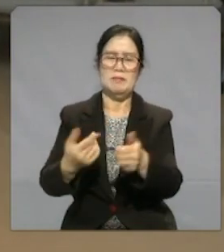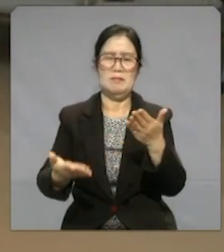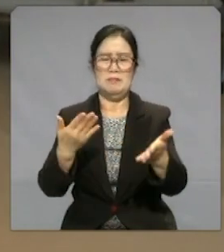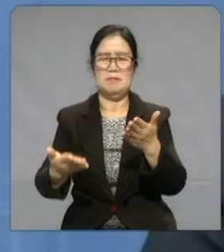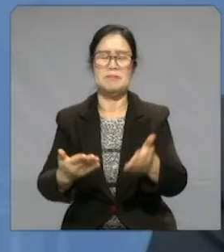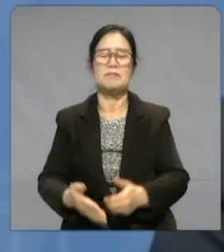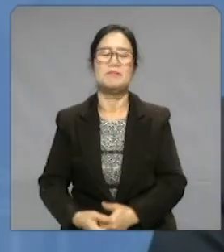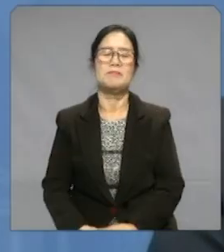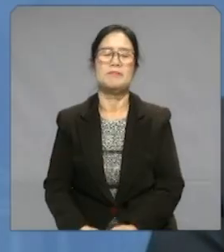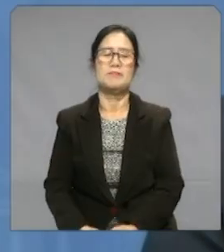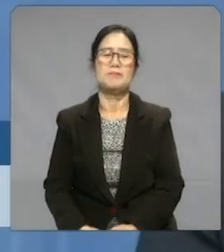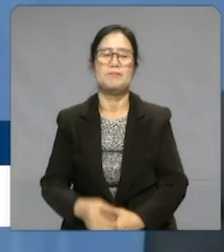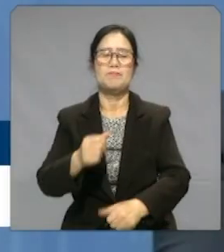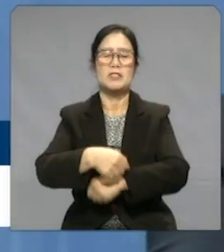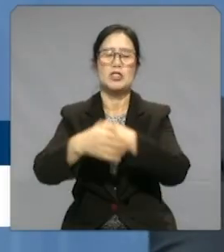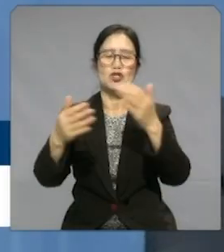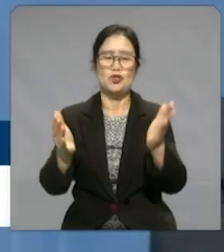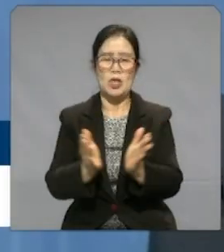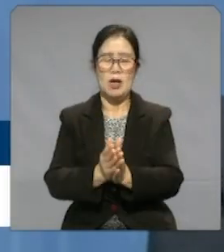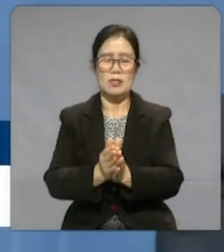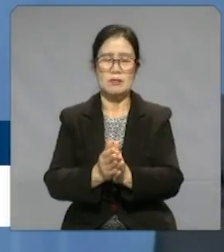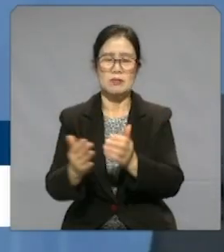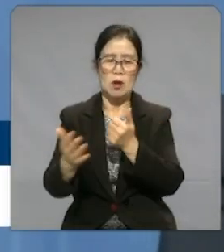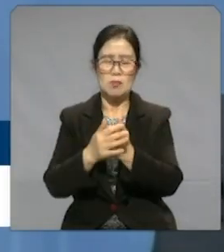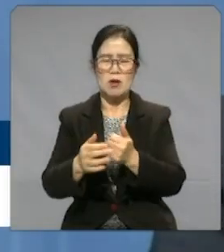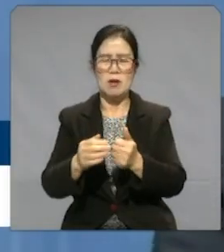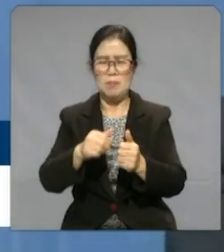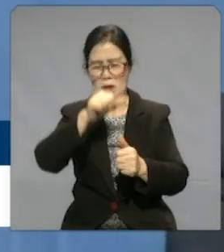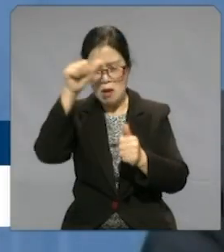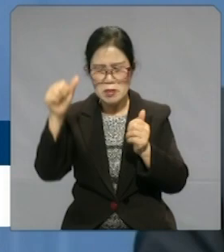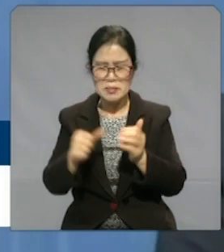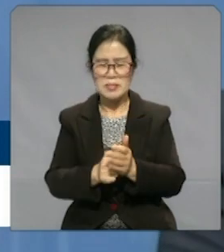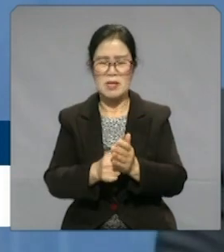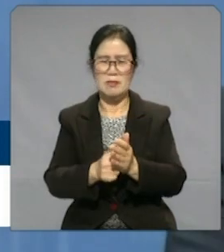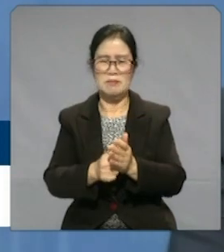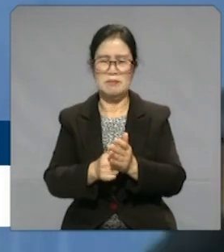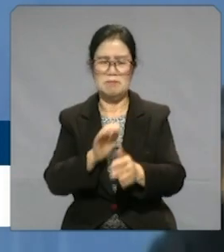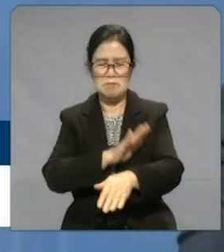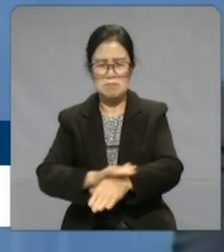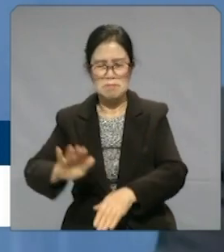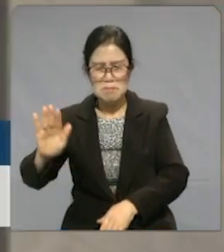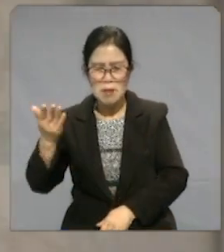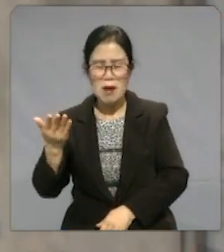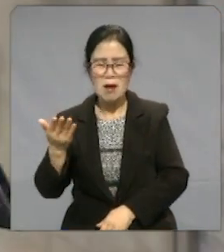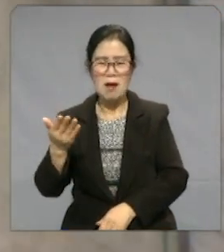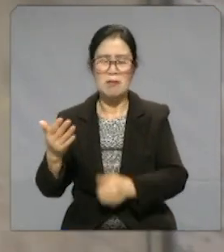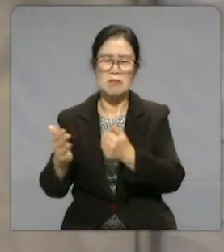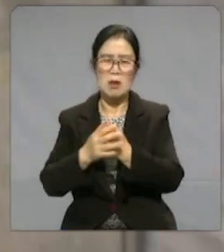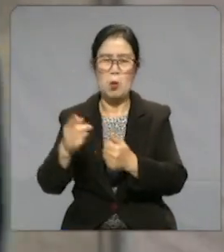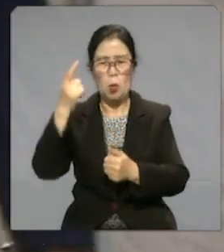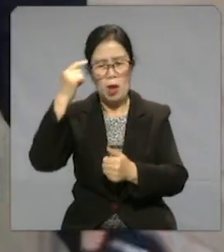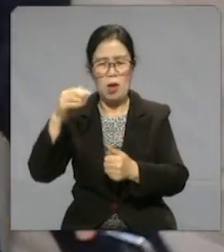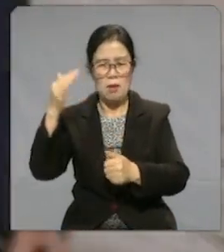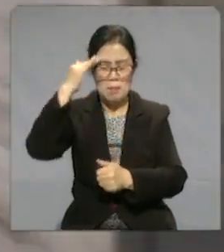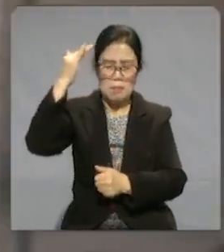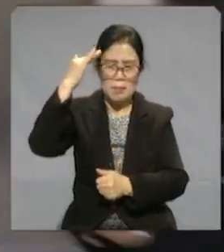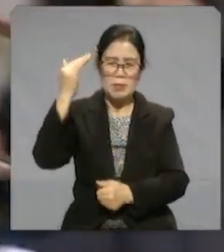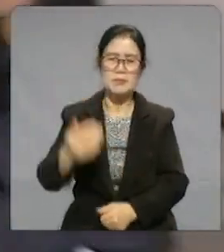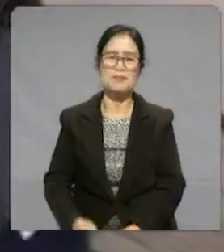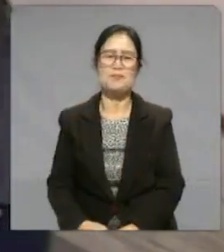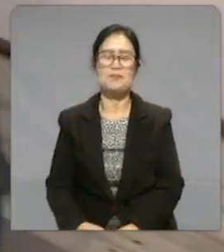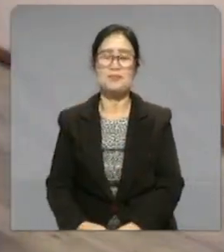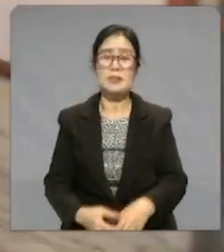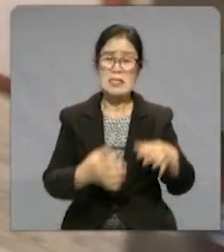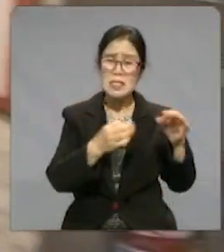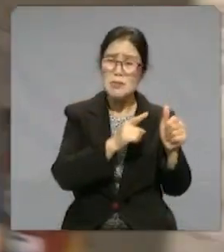높였습니다. 민주당 덕으로 평생 꽃길을 걸은 분이 왜 당을 찌르고 흔듭니까? 비명계는 김